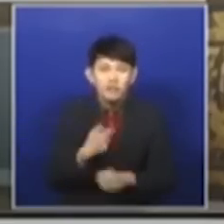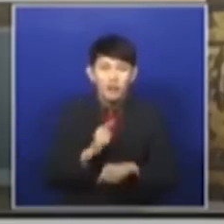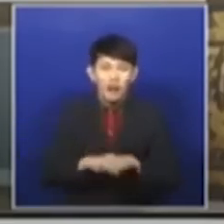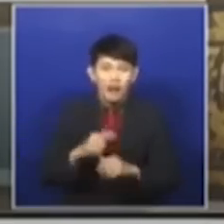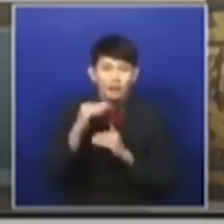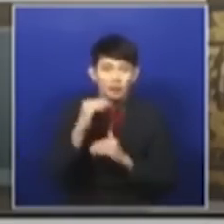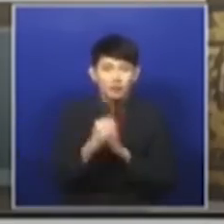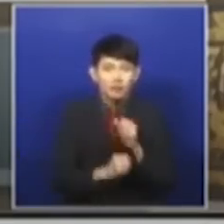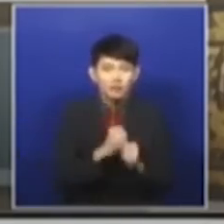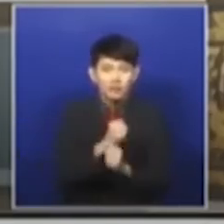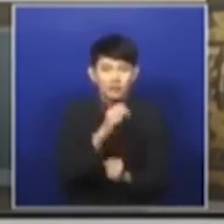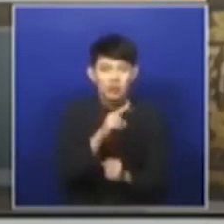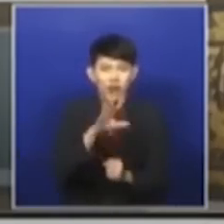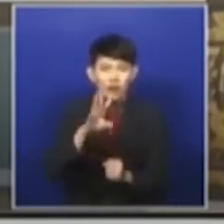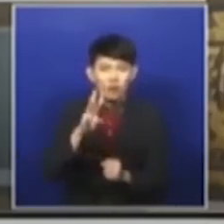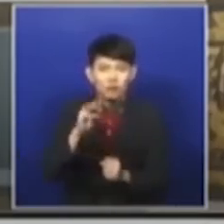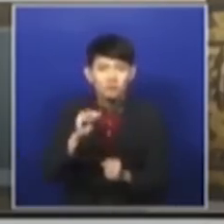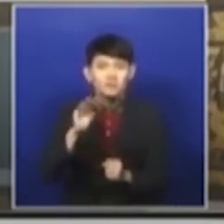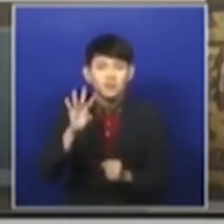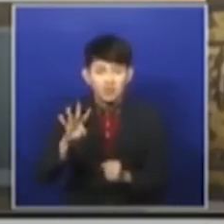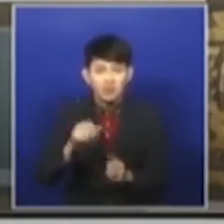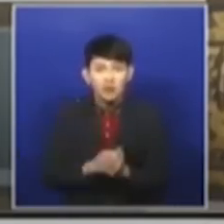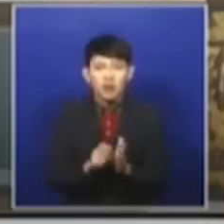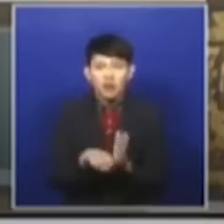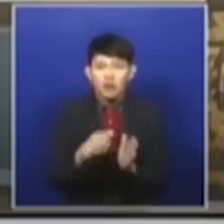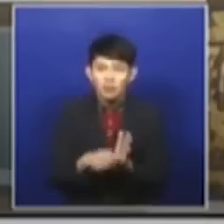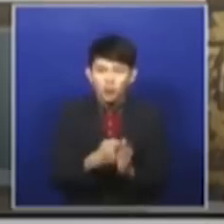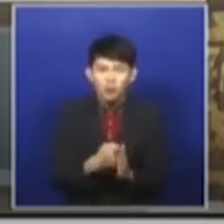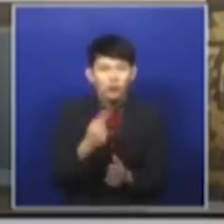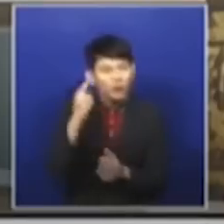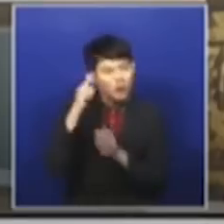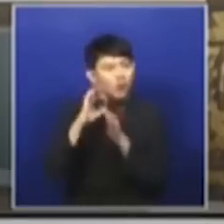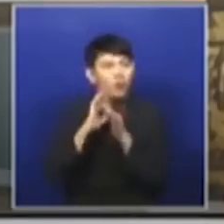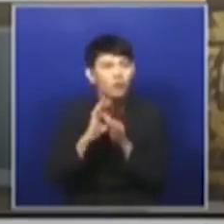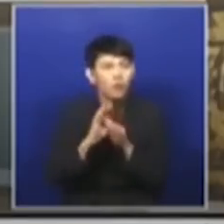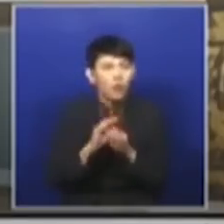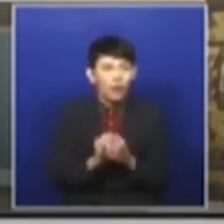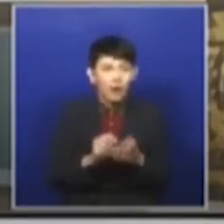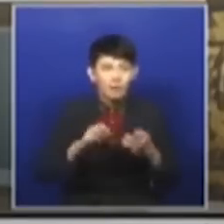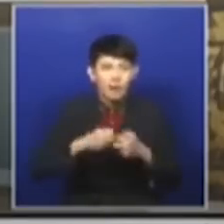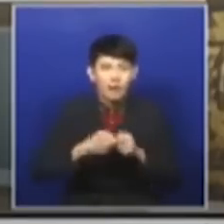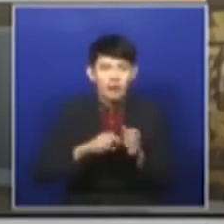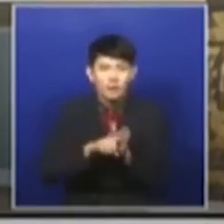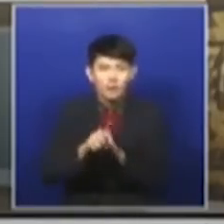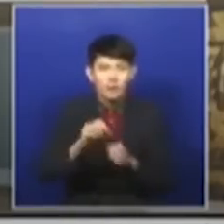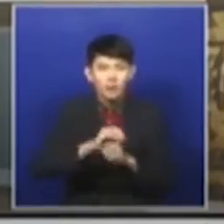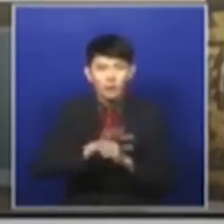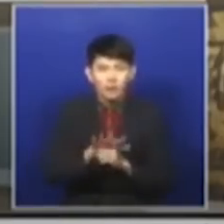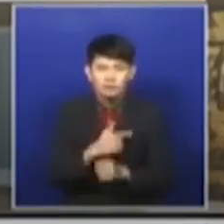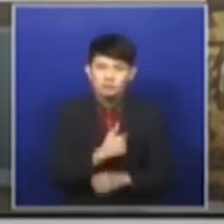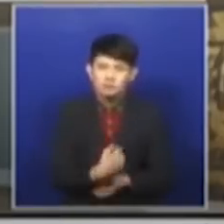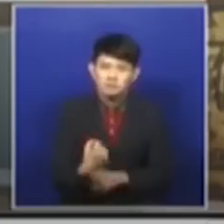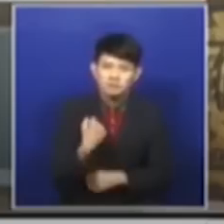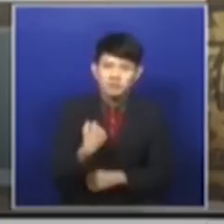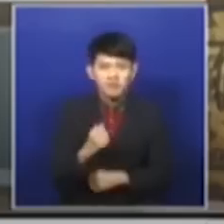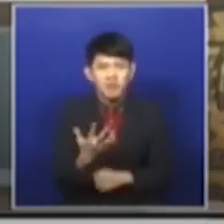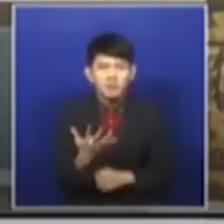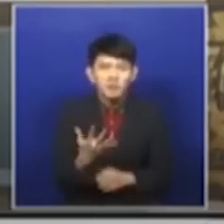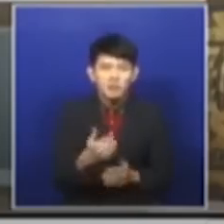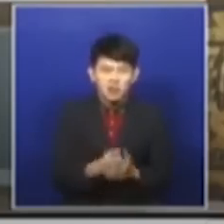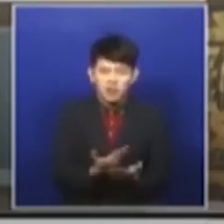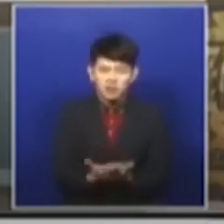ายในปี2564เนื่องจากกลัวว่าวิกฤตโควิดจะทำให้คนไม่มีความมั่นใจที่จะซื้อตราส